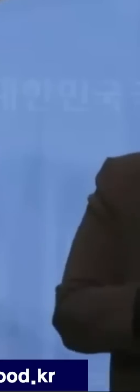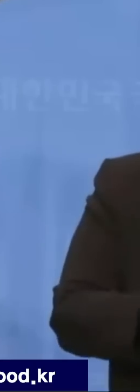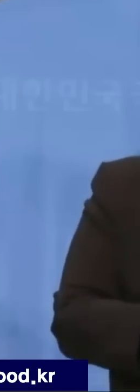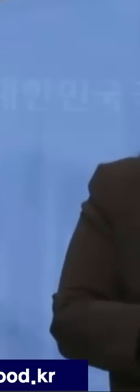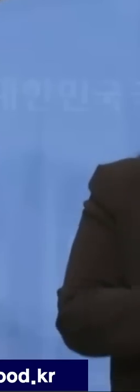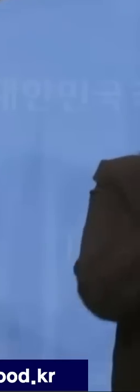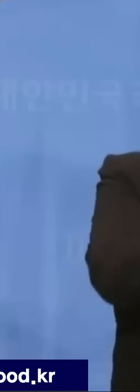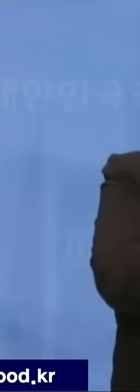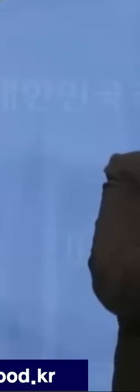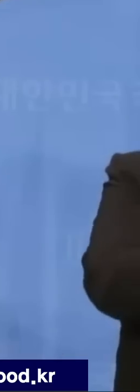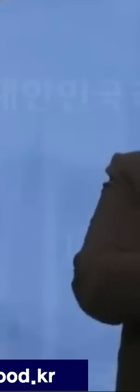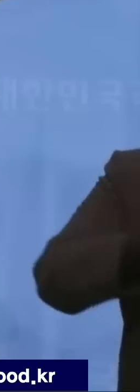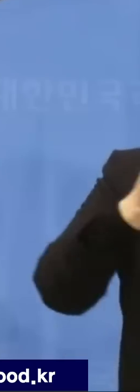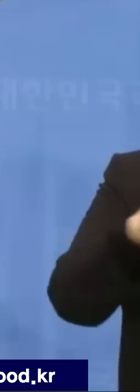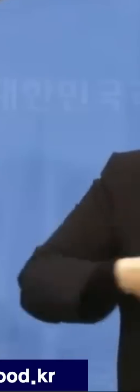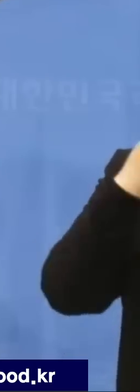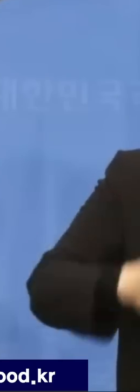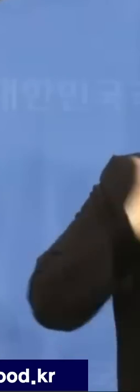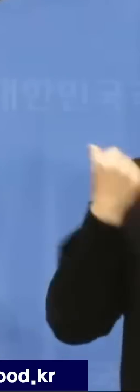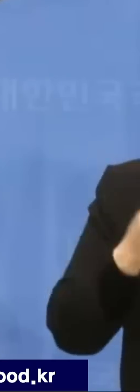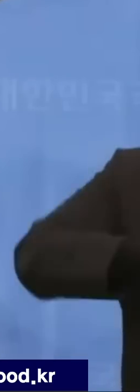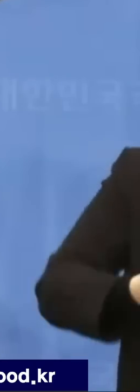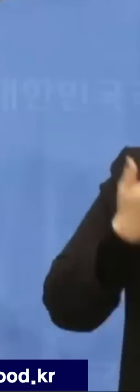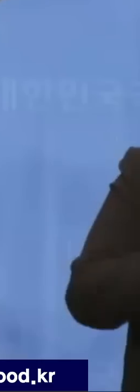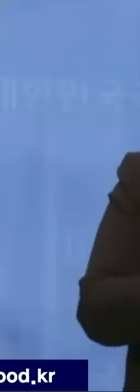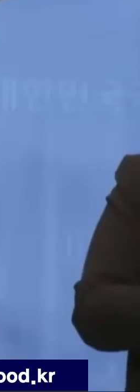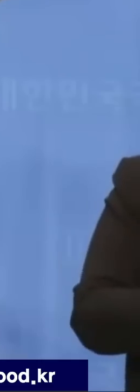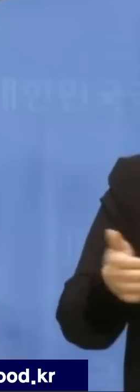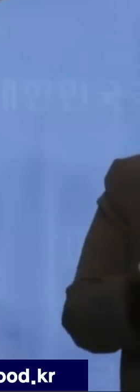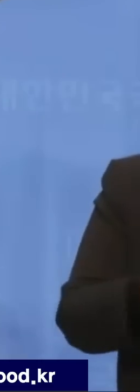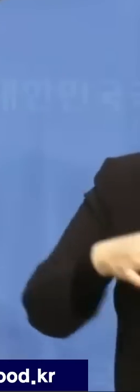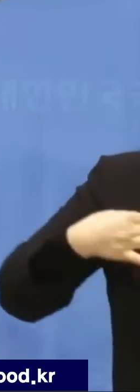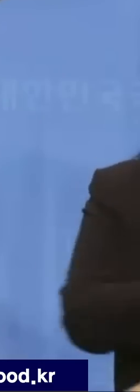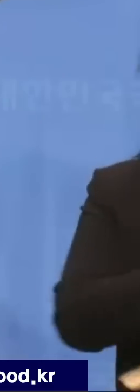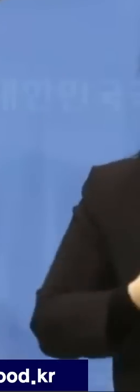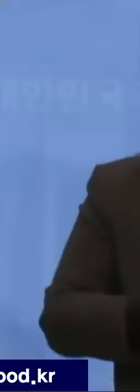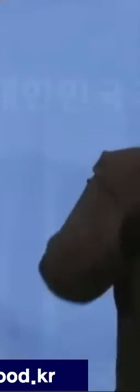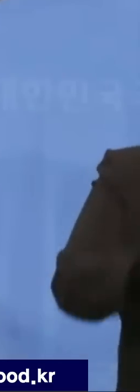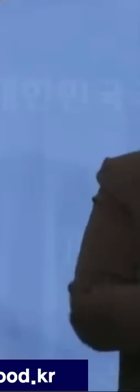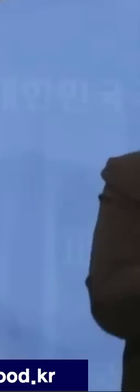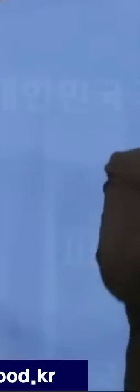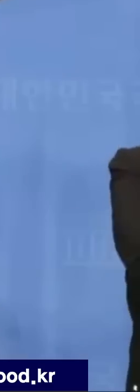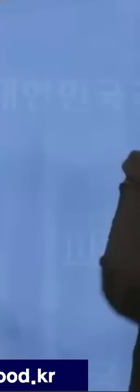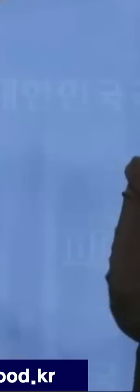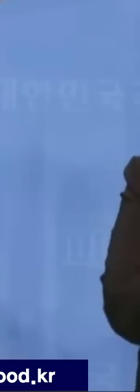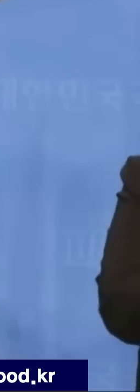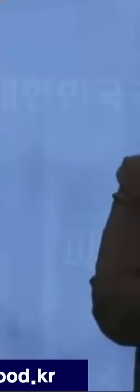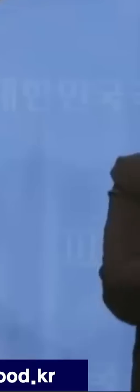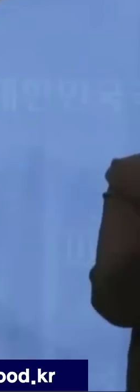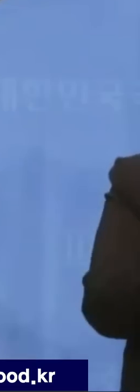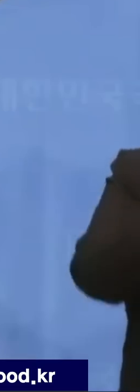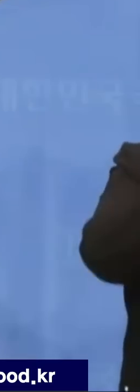국민이 결정한 법으로 처벌하고 부정축제한 범죄 수익을 찾아 국민의 품으로 되돌리기 위해